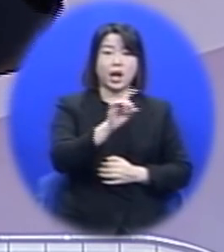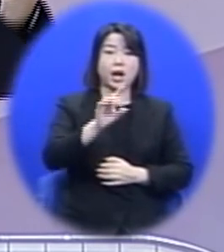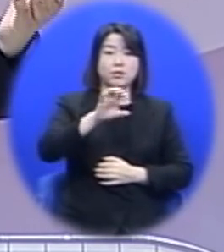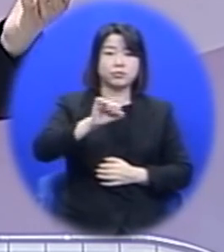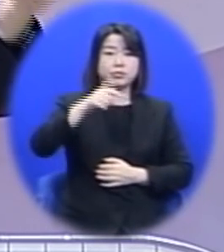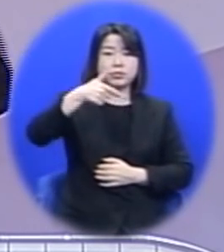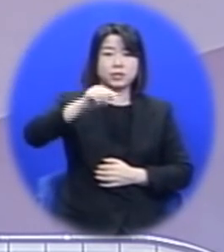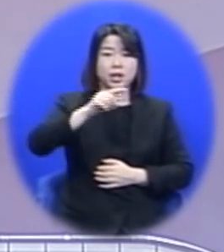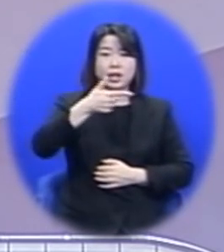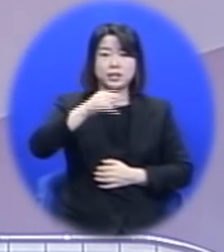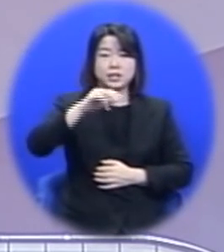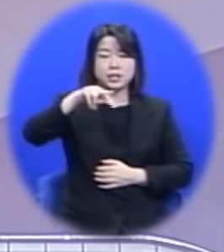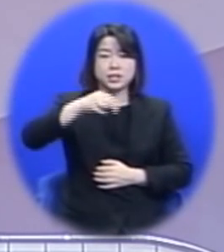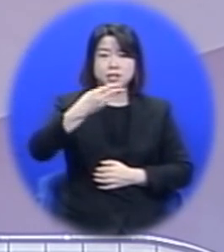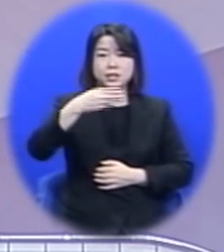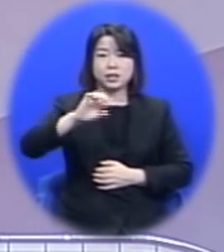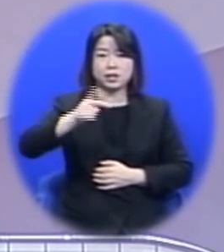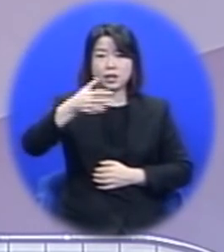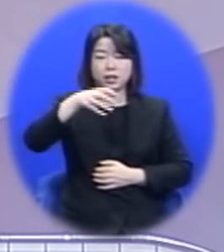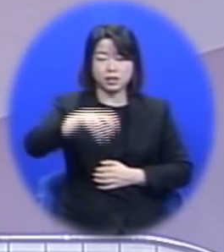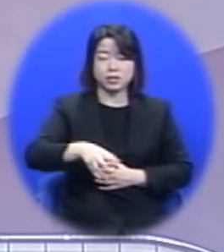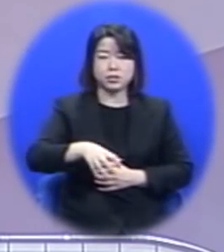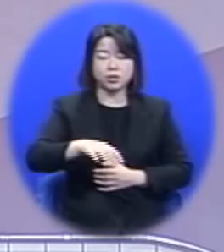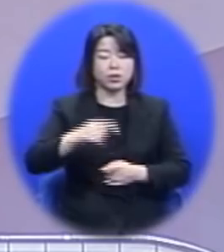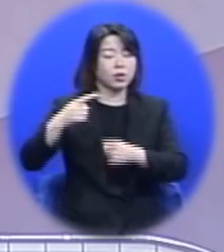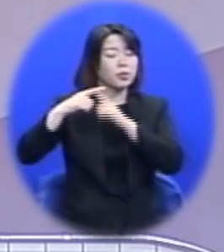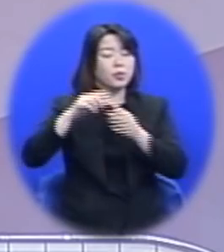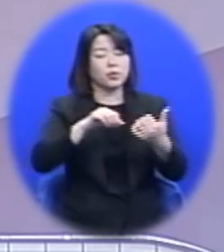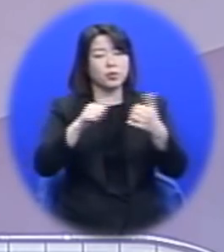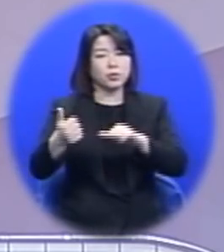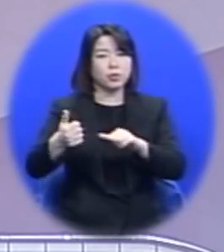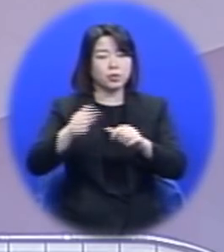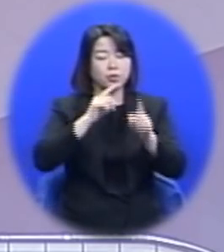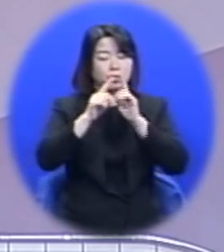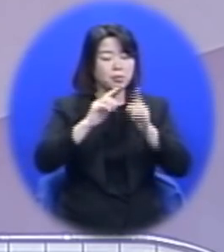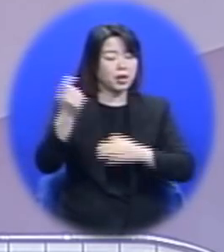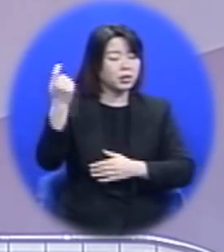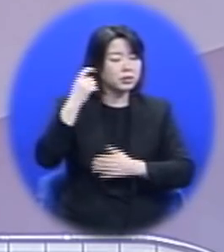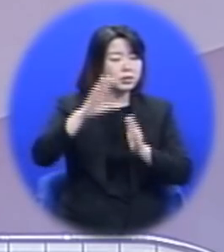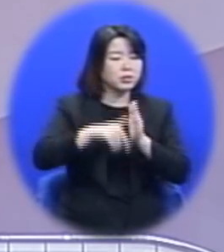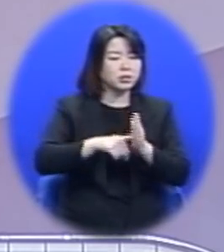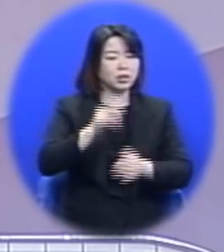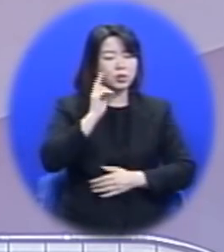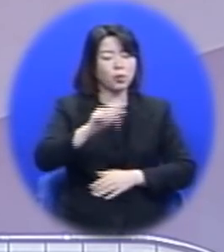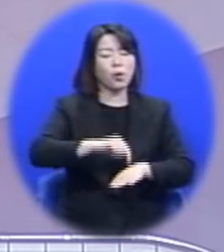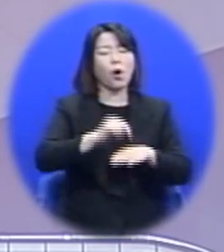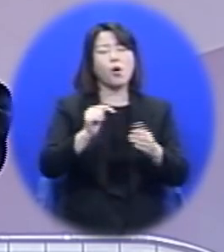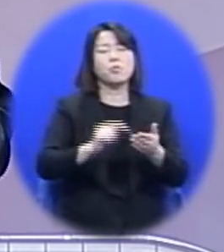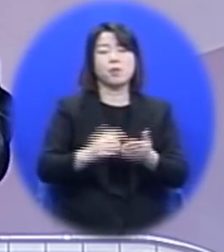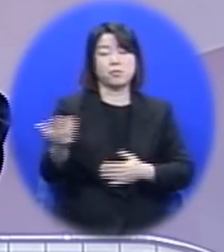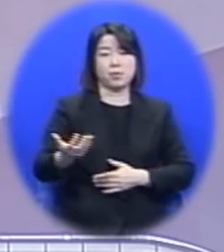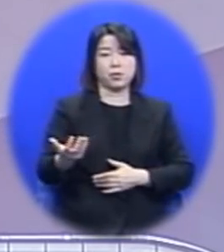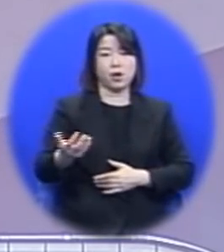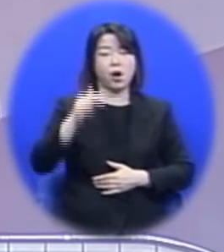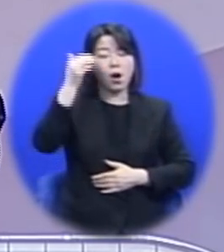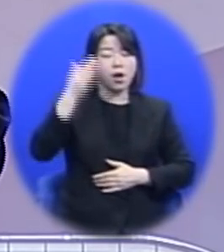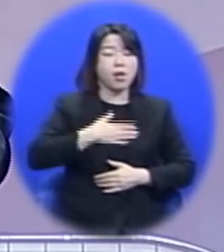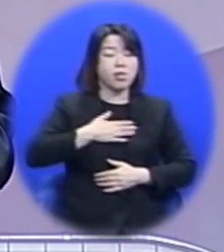아프가니스탄에서 순교하신 소식을 들었을 때 너무 마음이 아팠다. 내가 왜